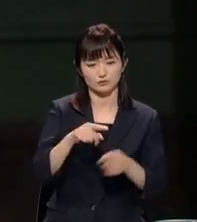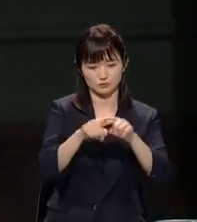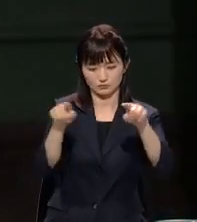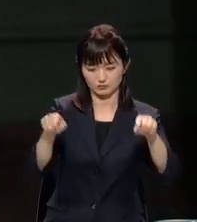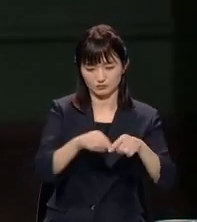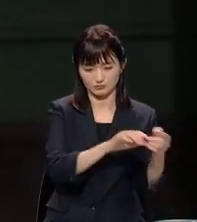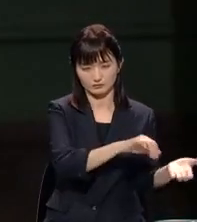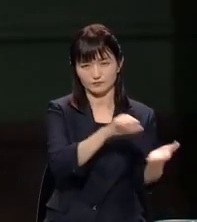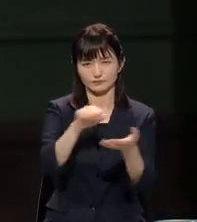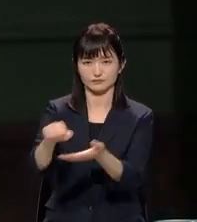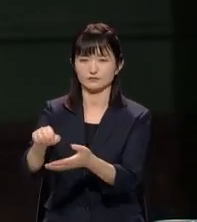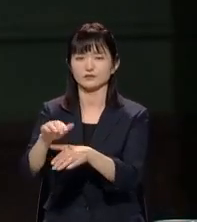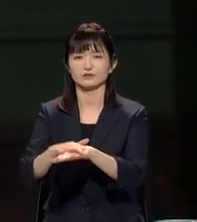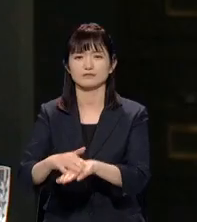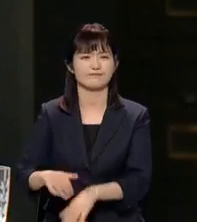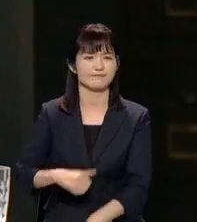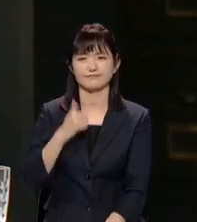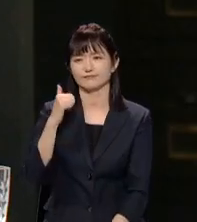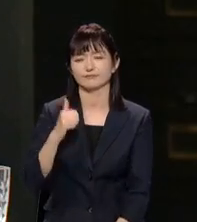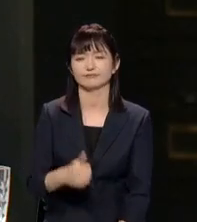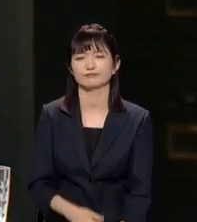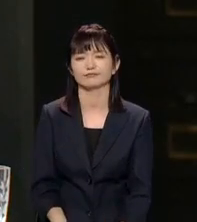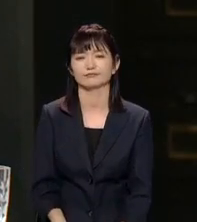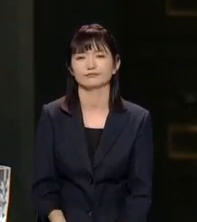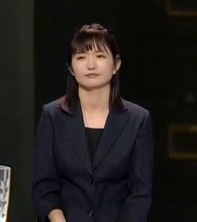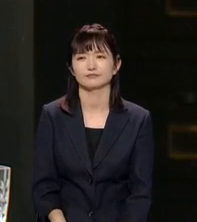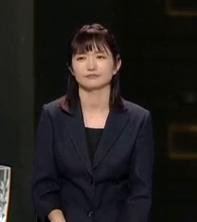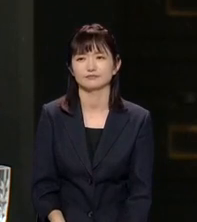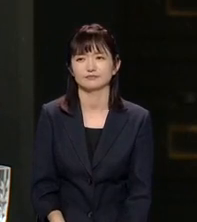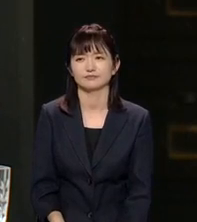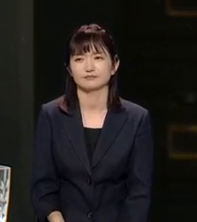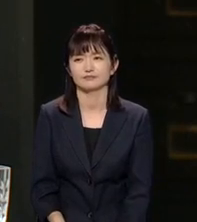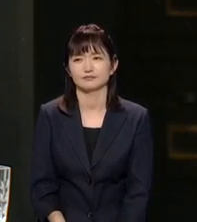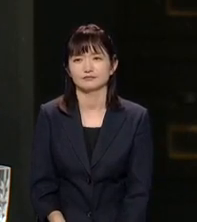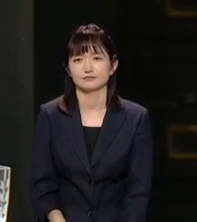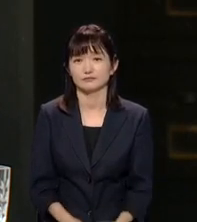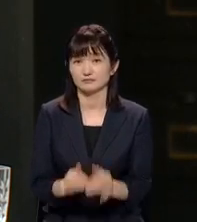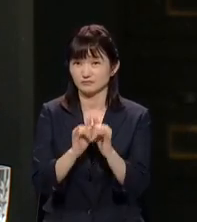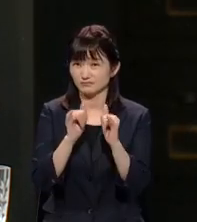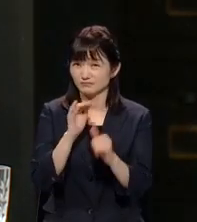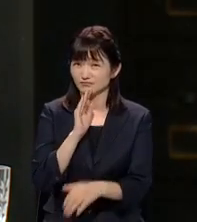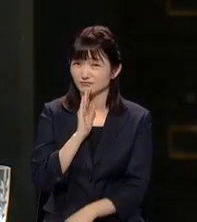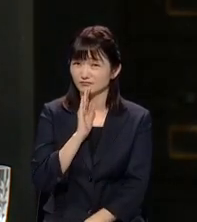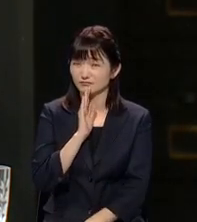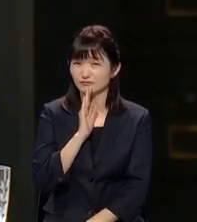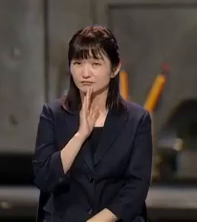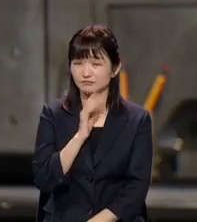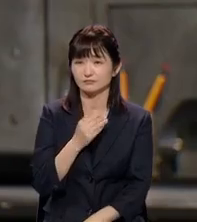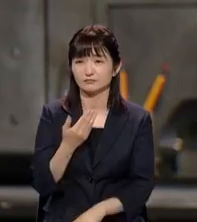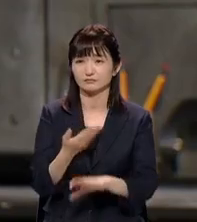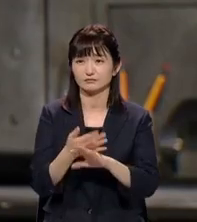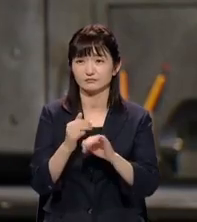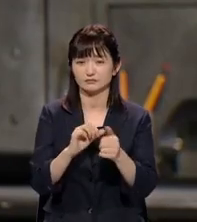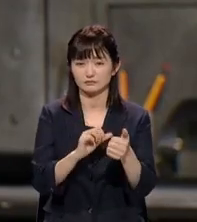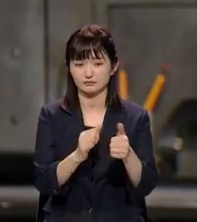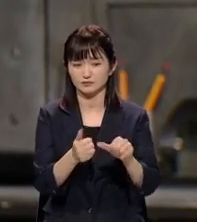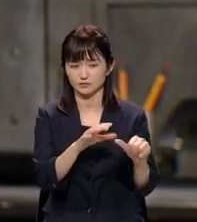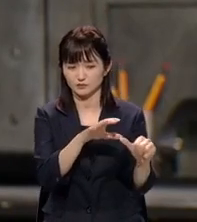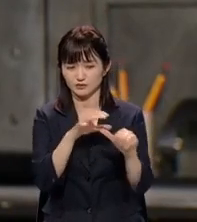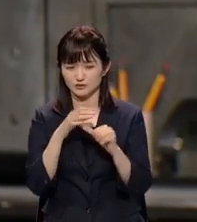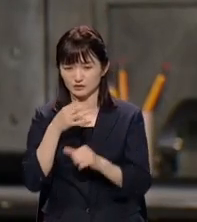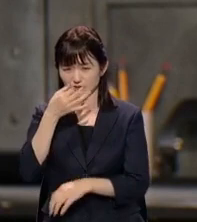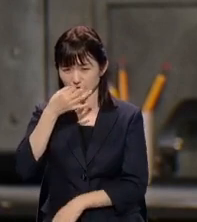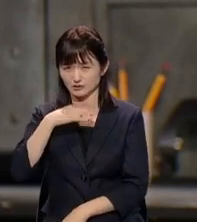놨다면서 분개했습니다 팀장님 저게 진짜 사람입니까 남의 죽음을 이용해서 돌보려고 하고